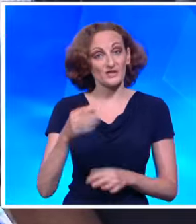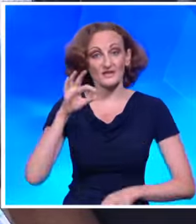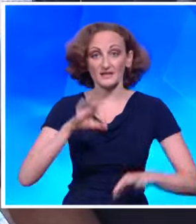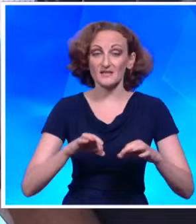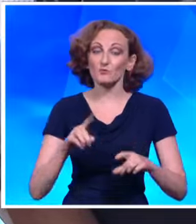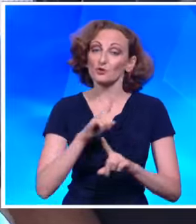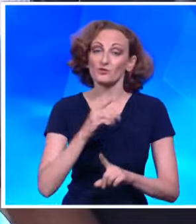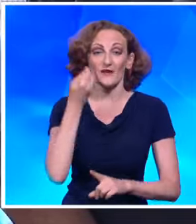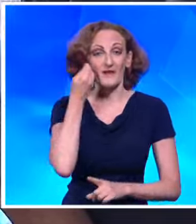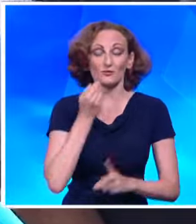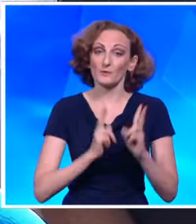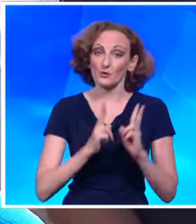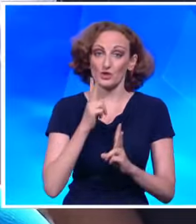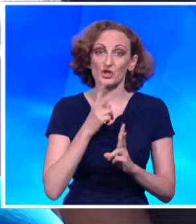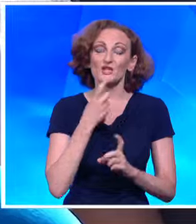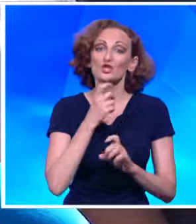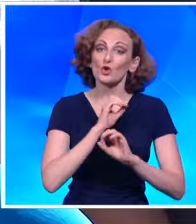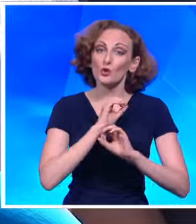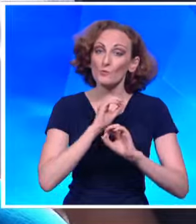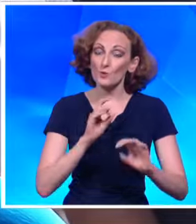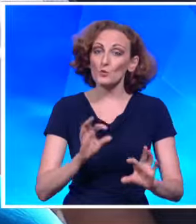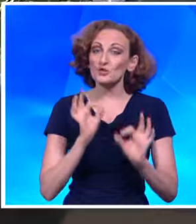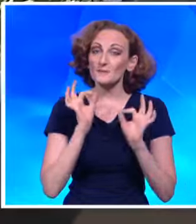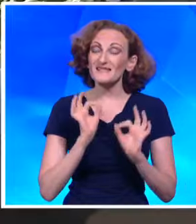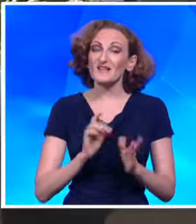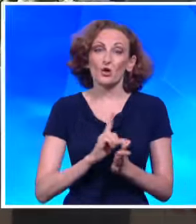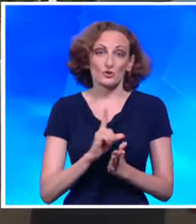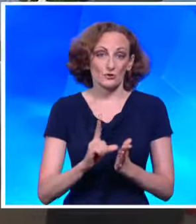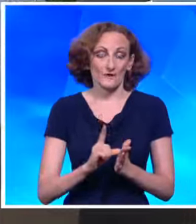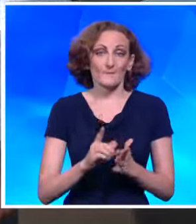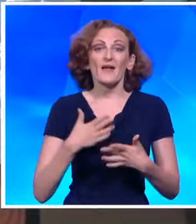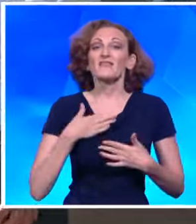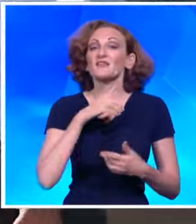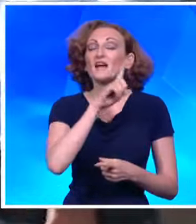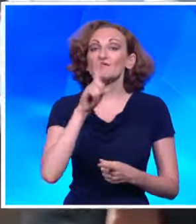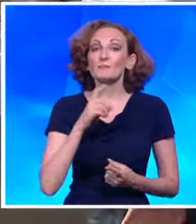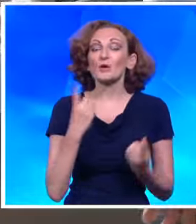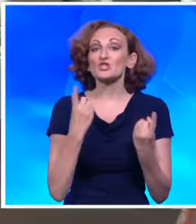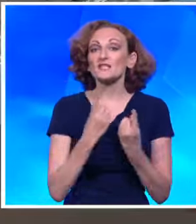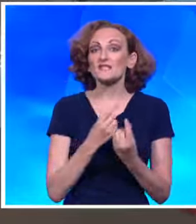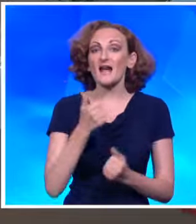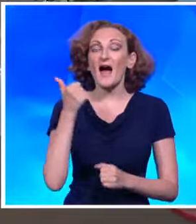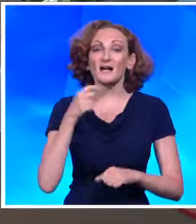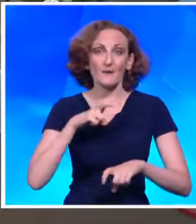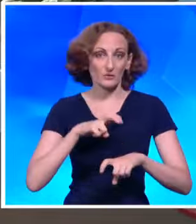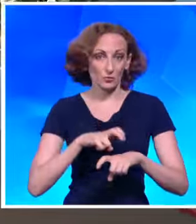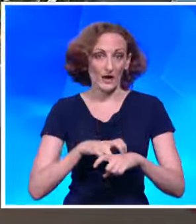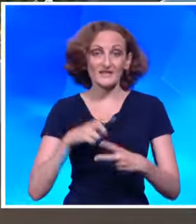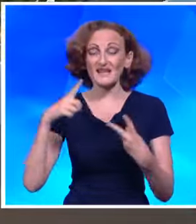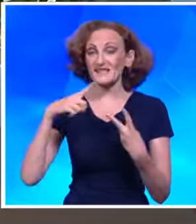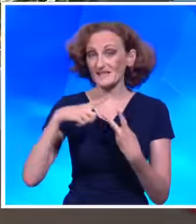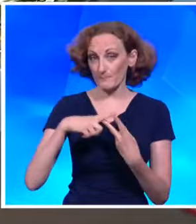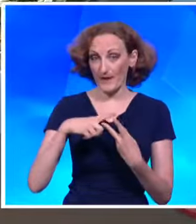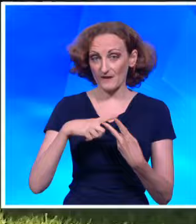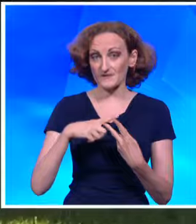решение, защото пропущаме много сериозно време. На наш въпрос, ще се срещне ли Ахмед Доган и Пеевски, Рамадан